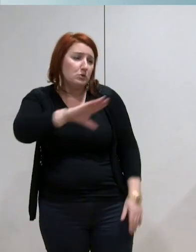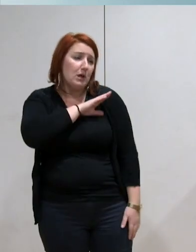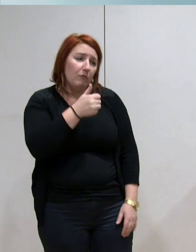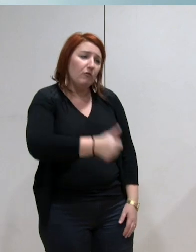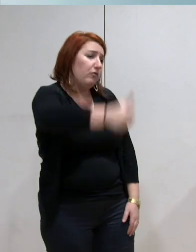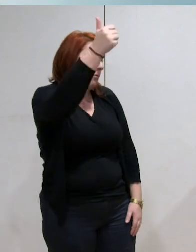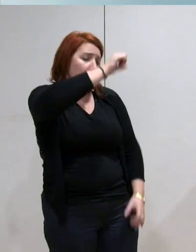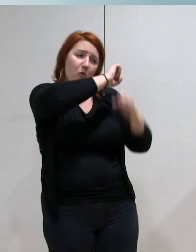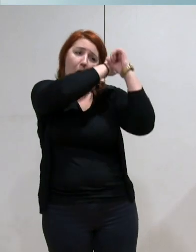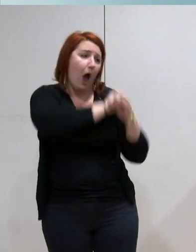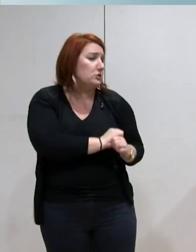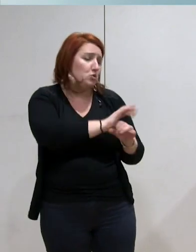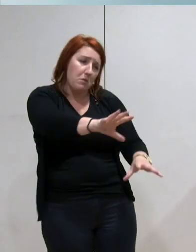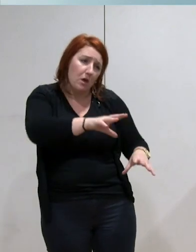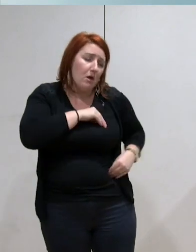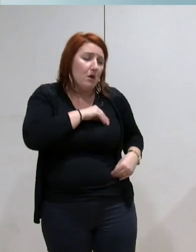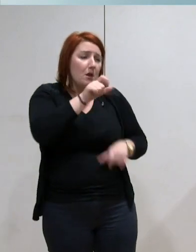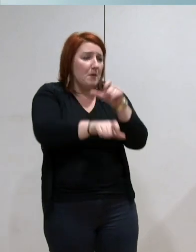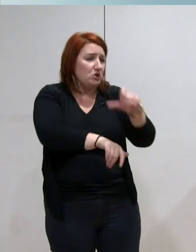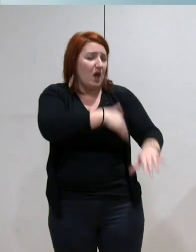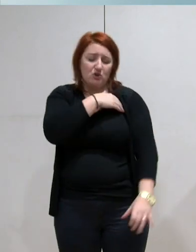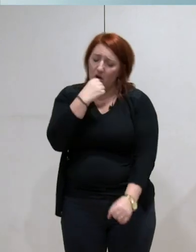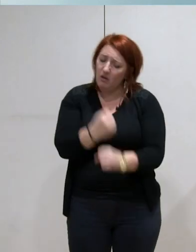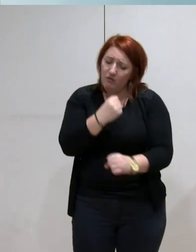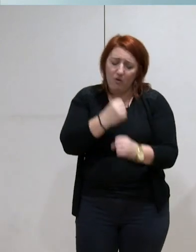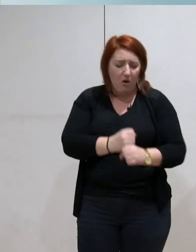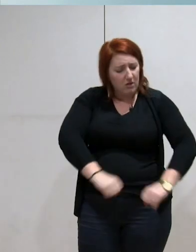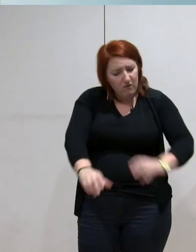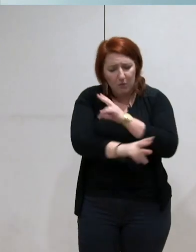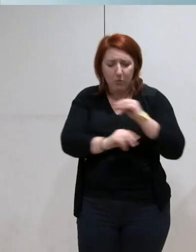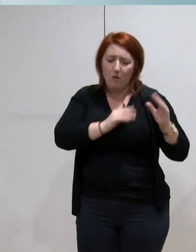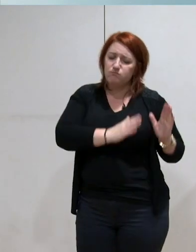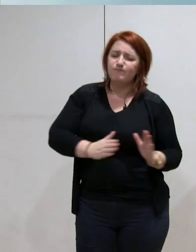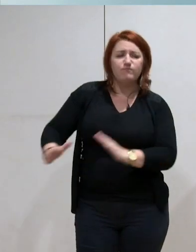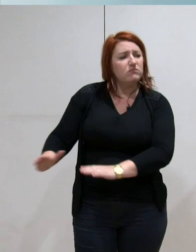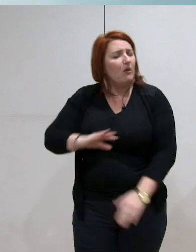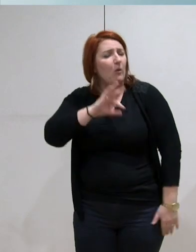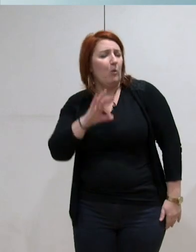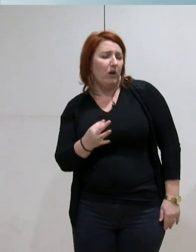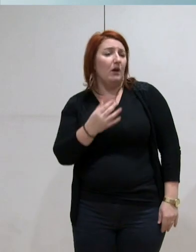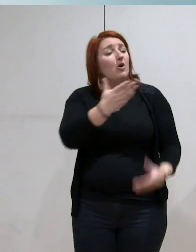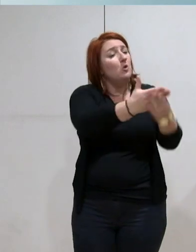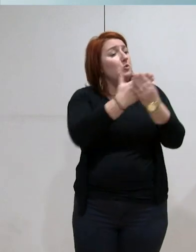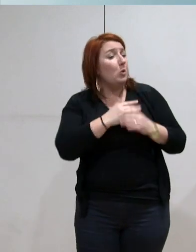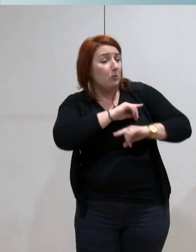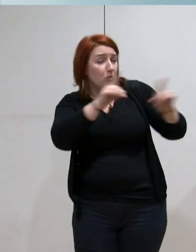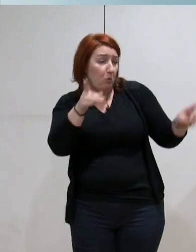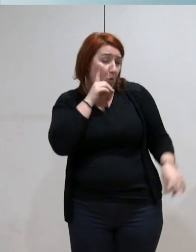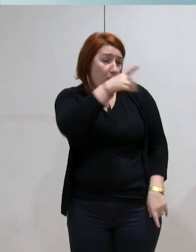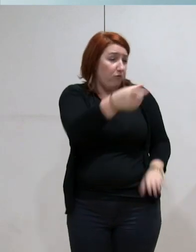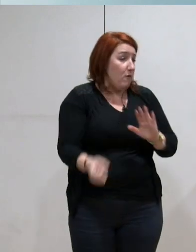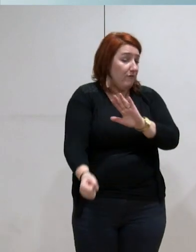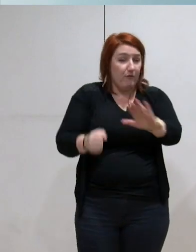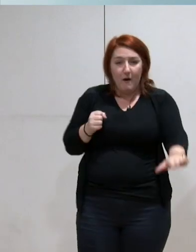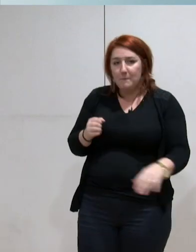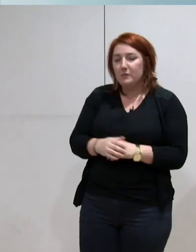de la ville font leur travail ils le font monsieur Chami c'est une explication si ces documents n'ont pas été transmis c'est que vous ne l'AVE vous ariez pu rajouter 10